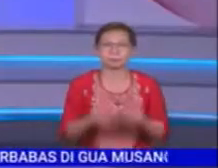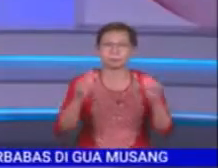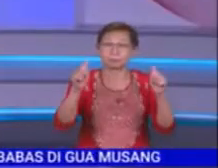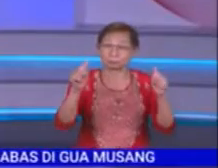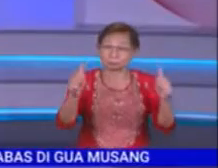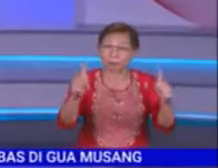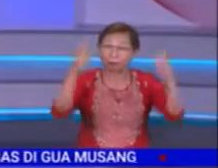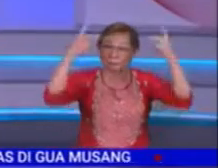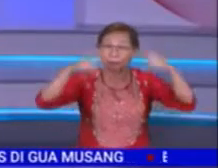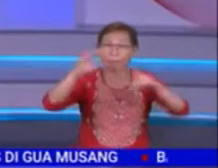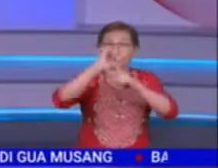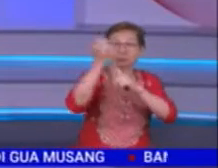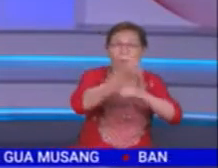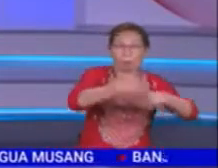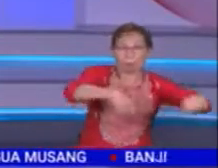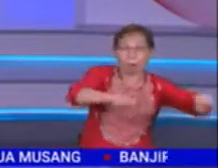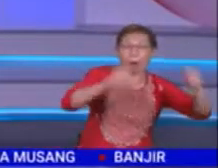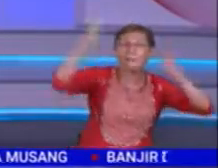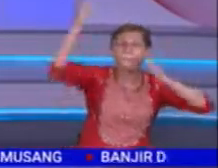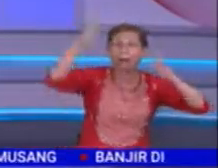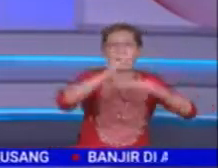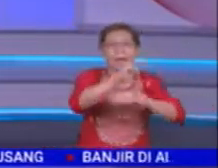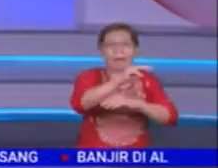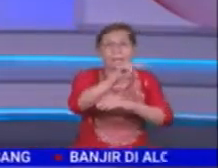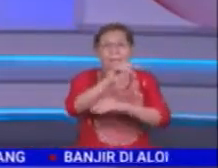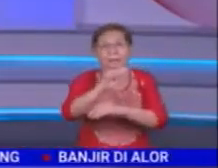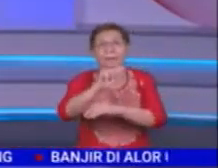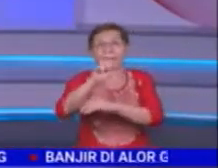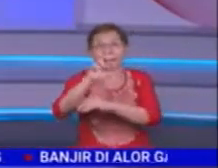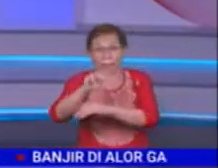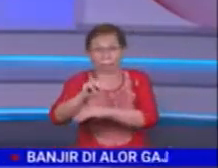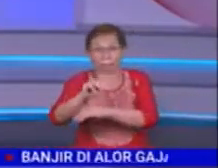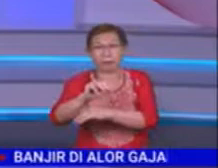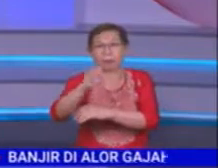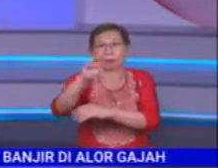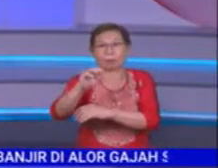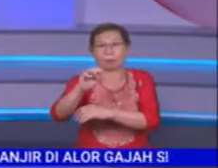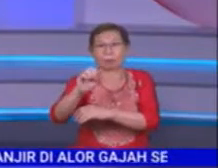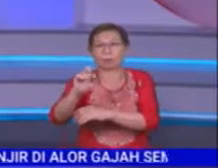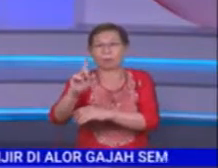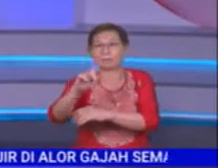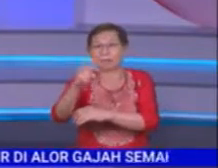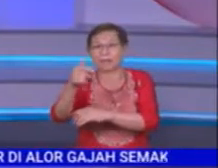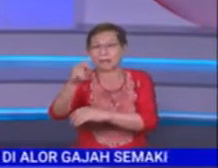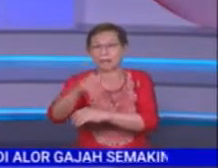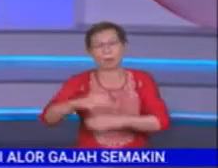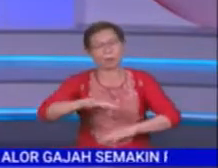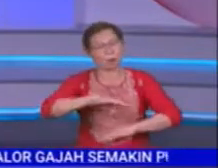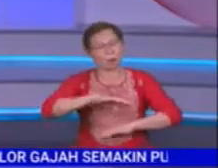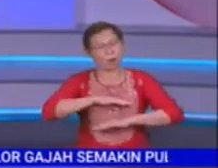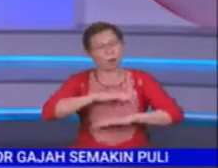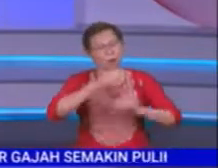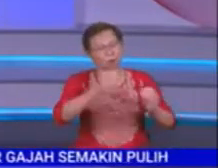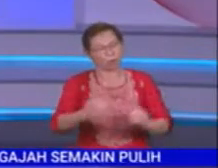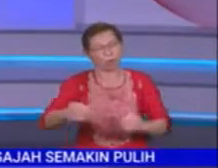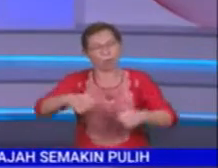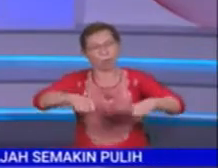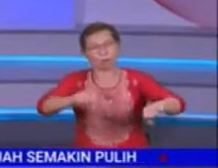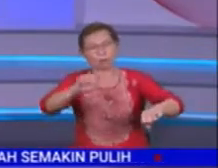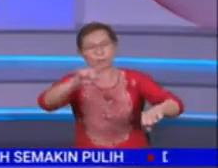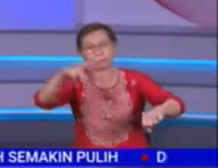presiden persatuan pemotoran Malaysia mmm transrimosari mahaderu berpuasa di dengan penghancuran MotoGP Malaysia